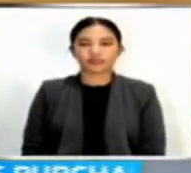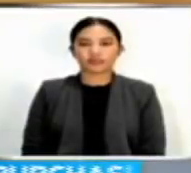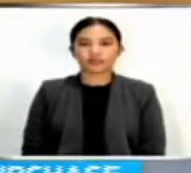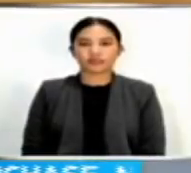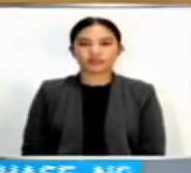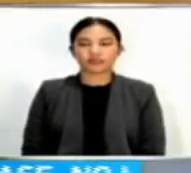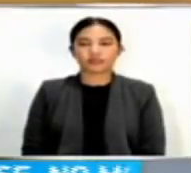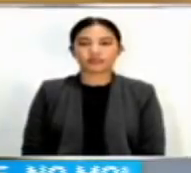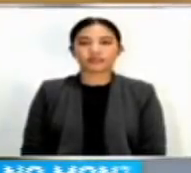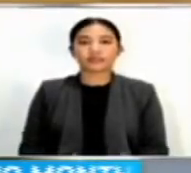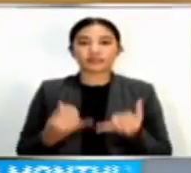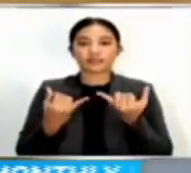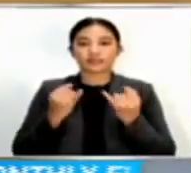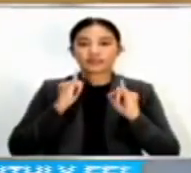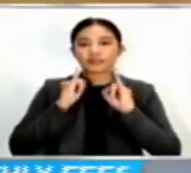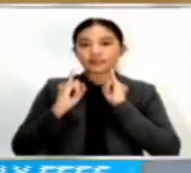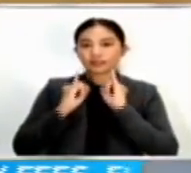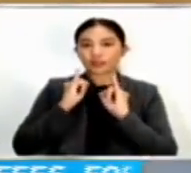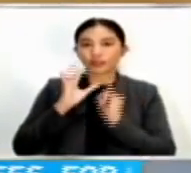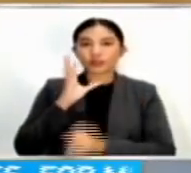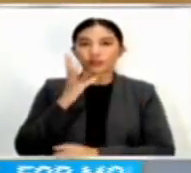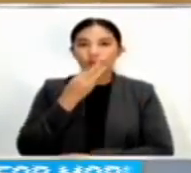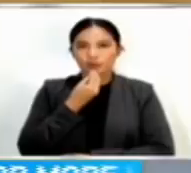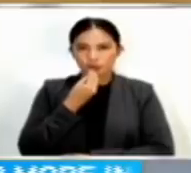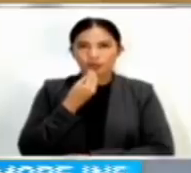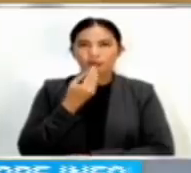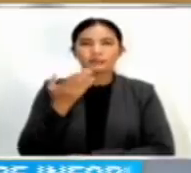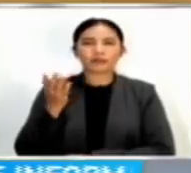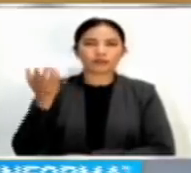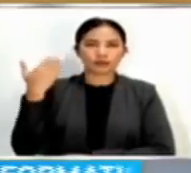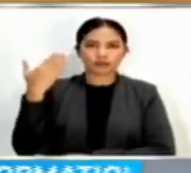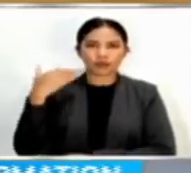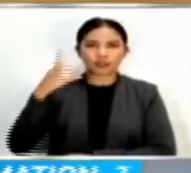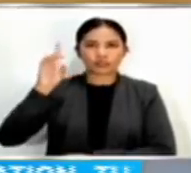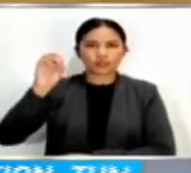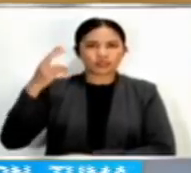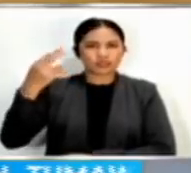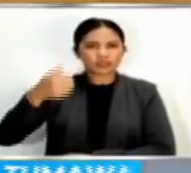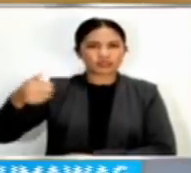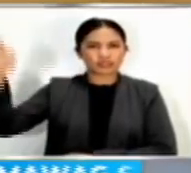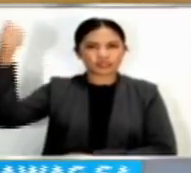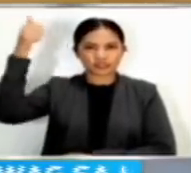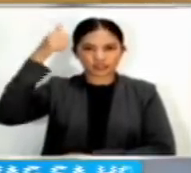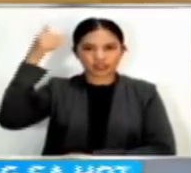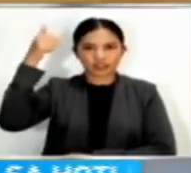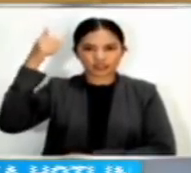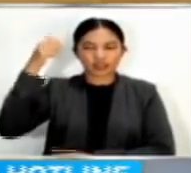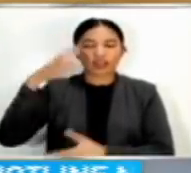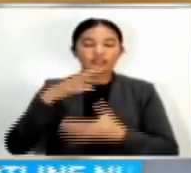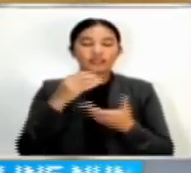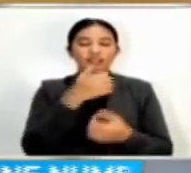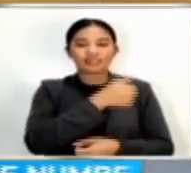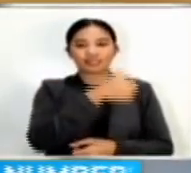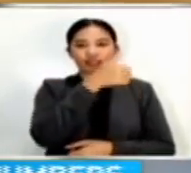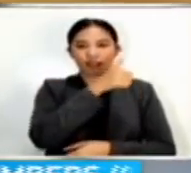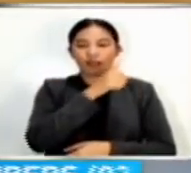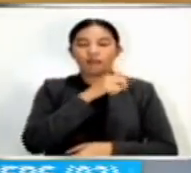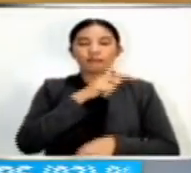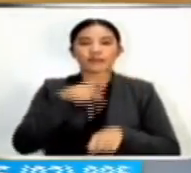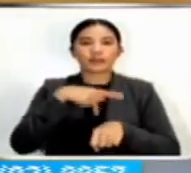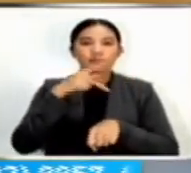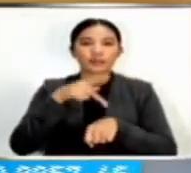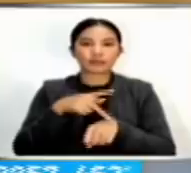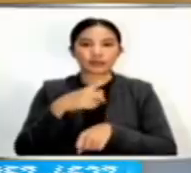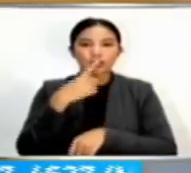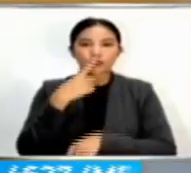Papanayam po natin ngayon si dating Health Secretary at kasalukuyang Molecular Laboratories Head ng Philippine Red Cross na si Dr. Paulyn Ubial. Magandang tanghali